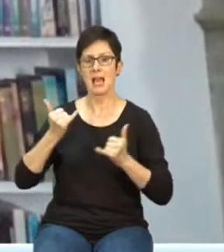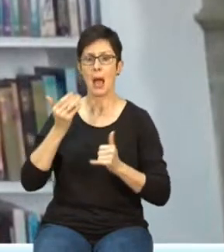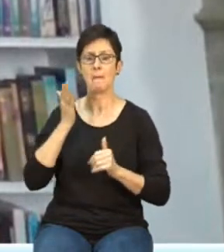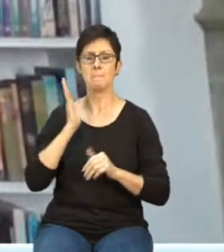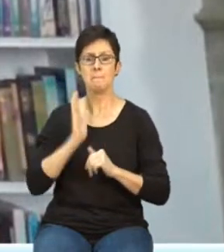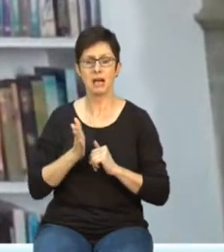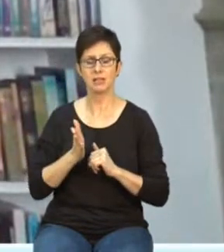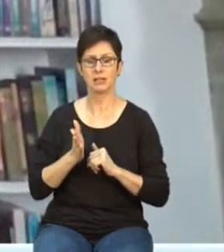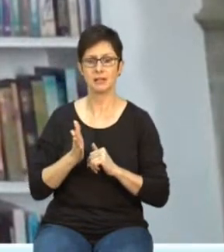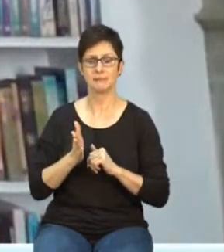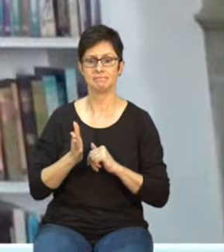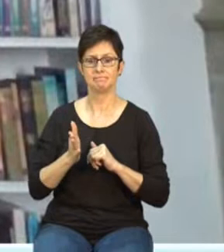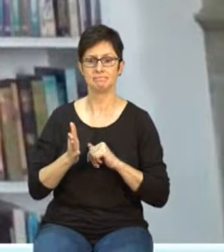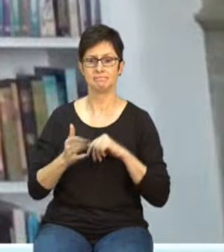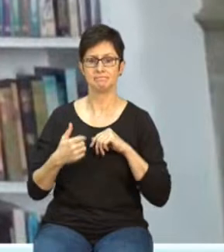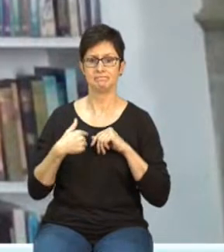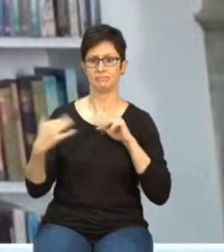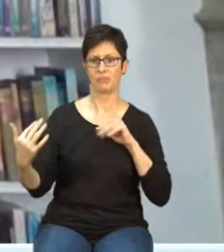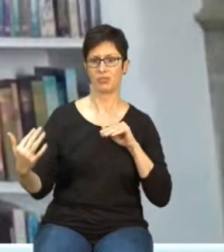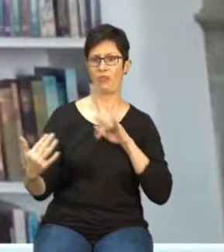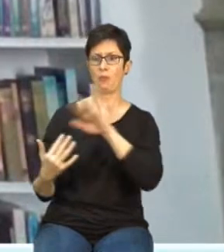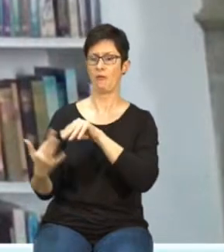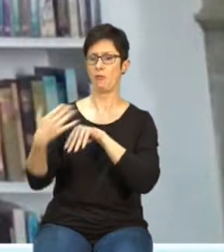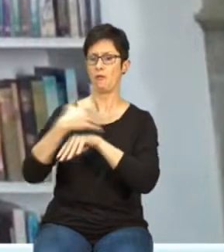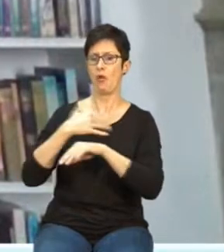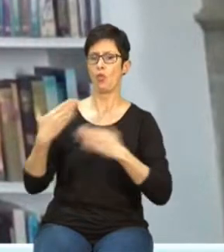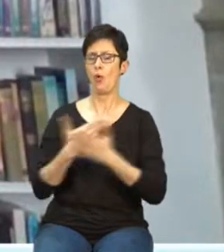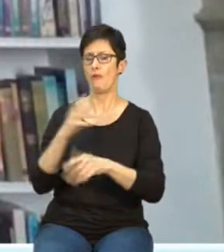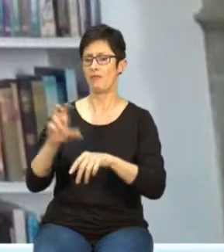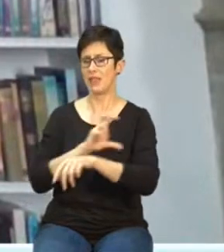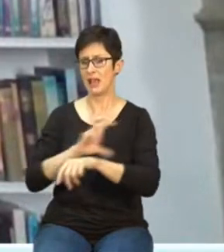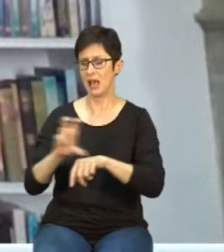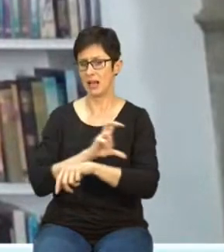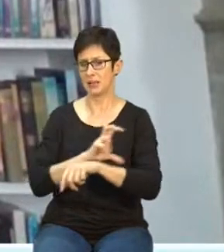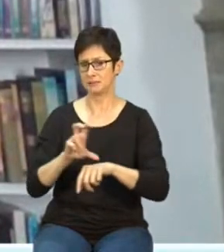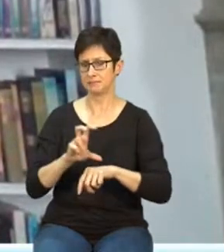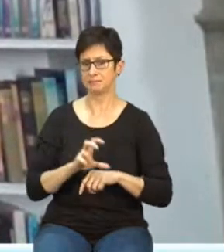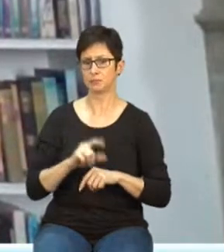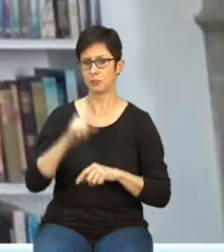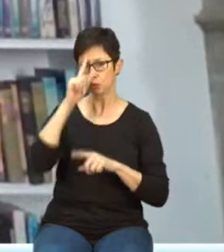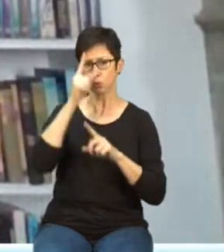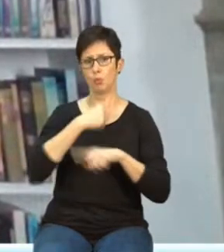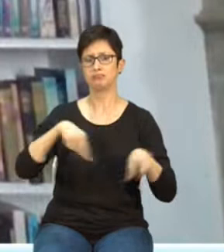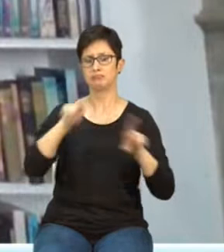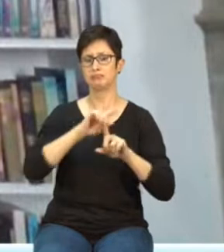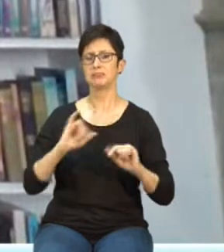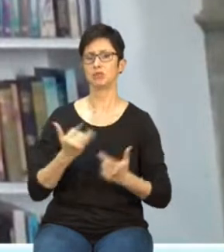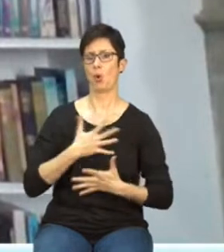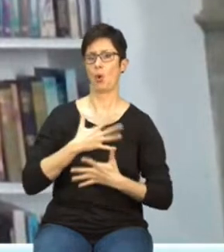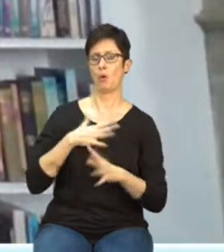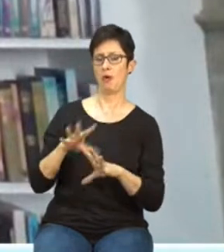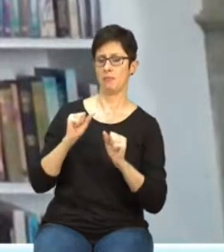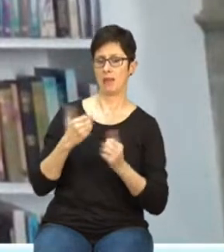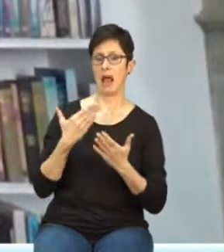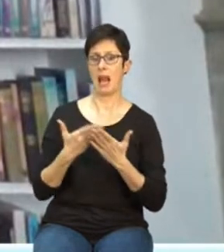ekspozycja na te nowe technologie jeżeli chodzi o ogół społeczeństwa i dlatego właśnie prowadzone są